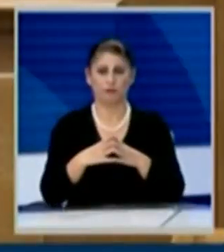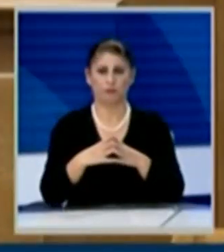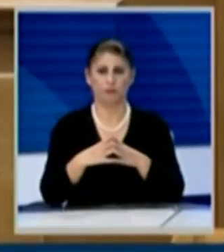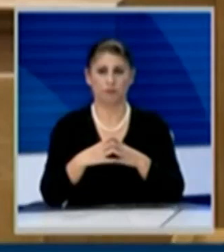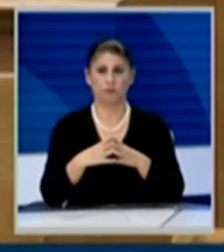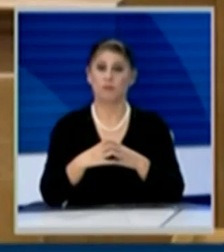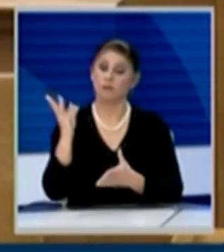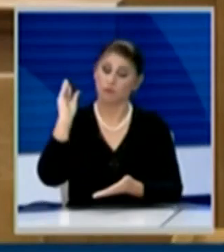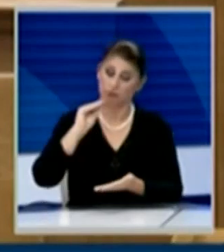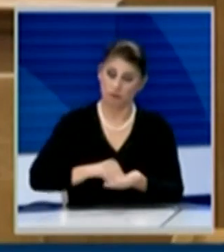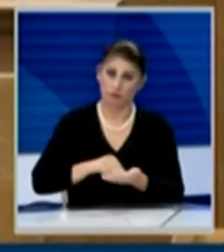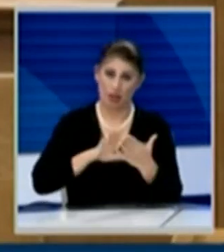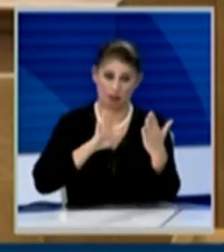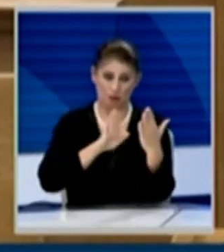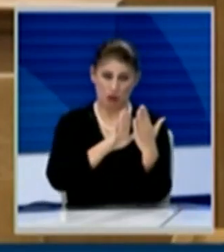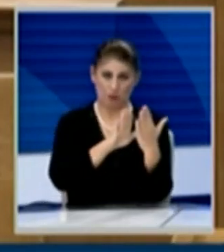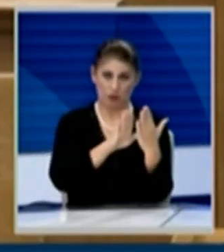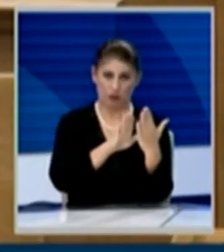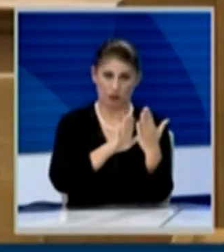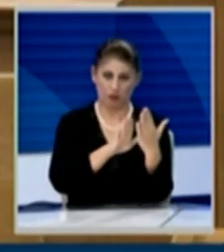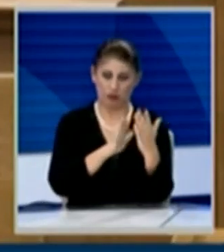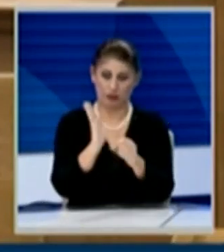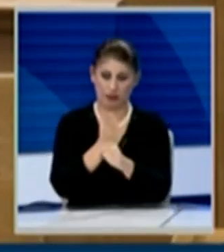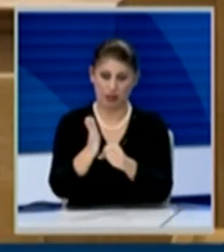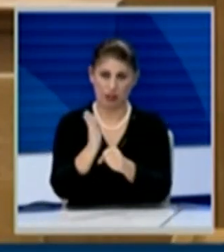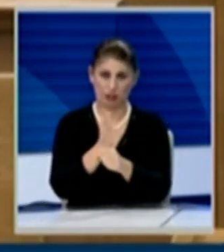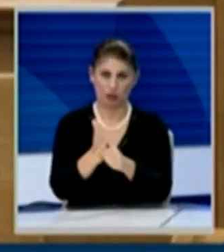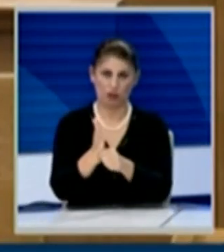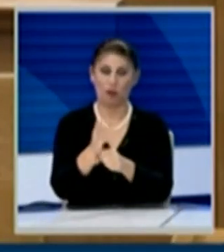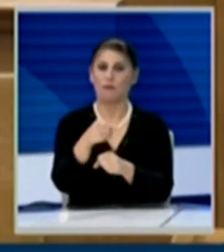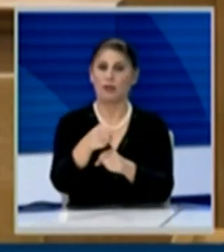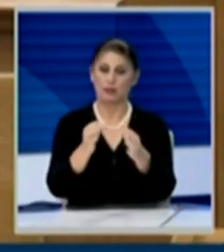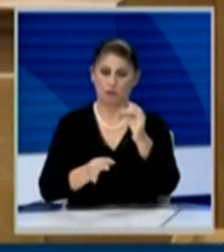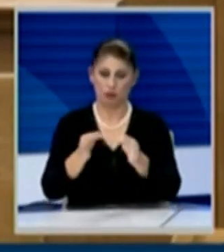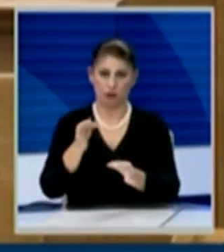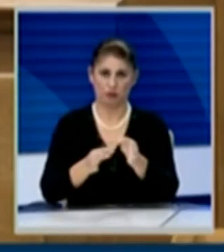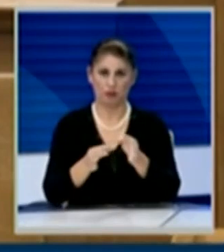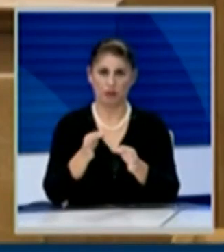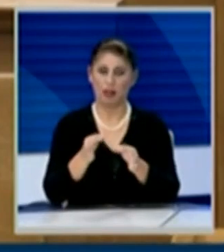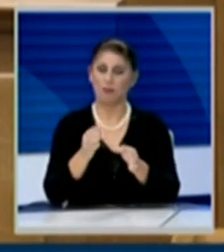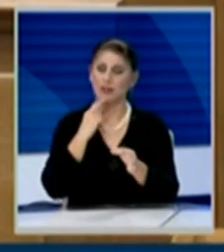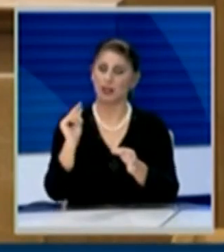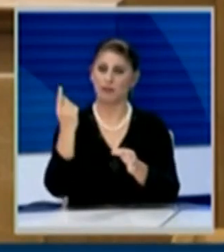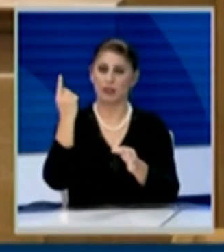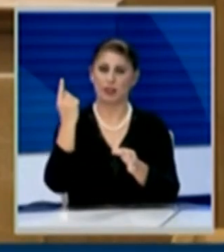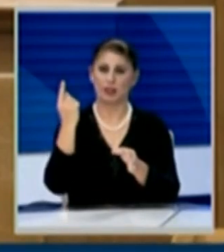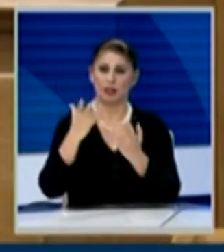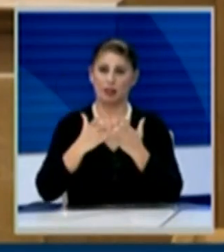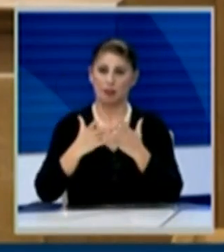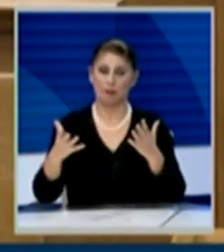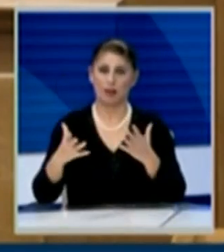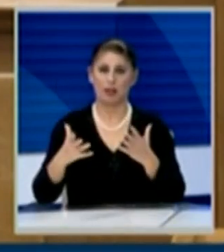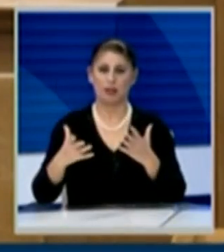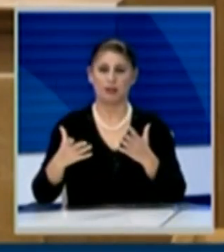ακόμα φορά αντιμετωπίζετε τις καταστροφές για τις οποίες συζητάμε σαν ευκαιρία για